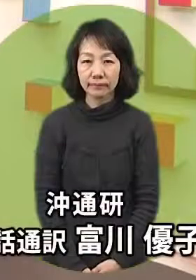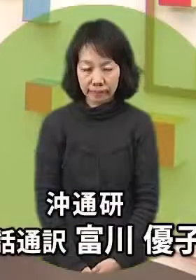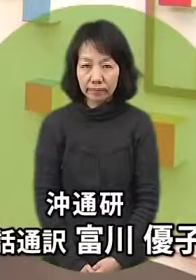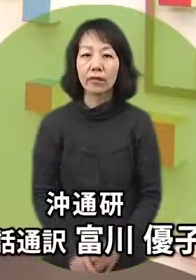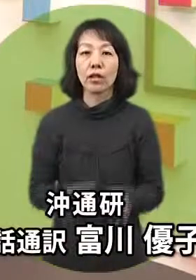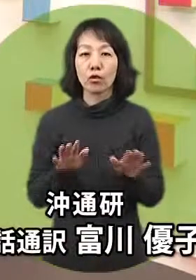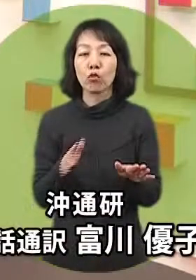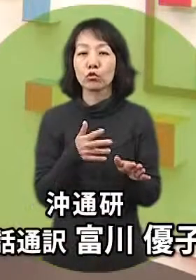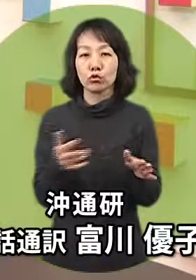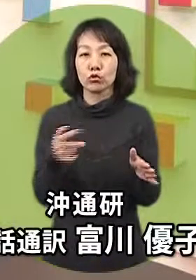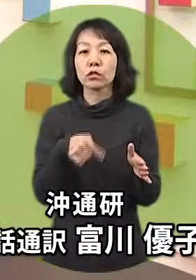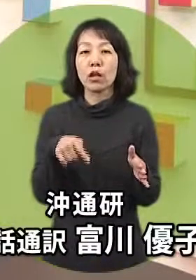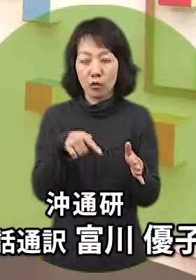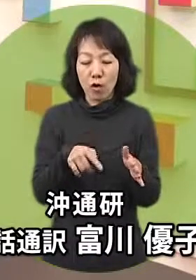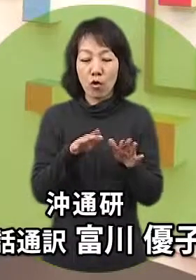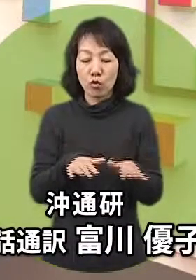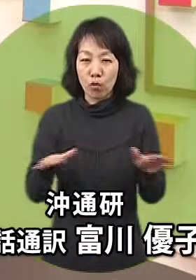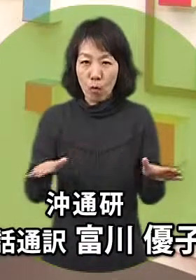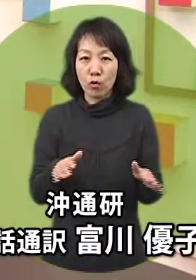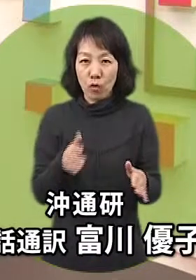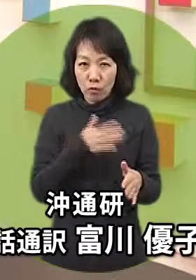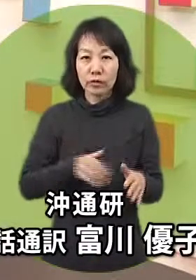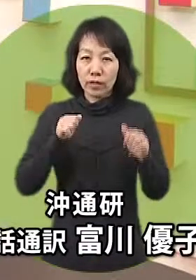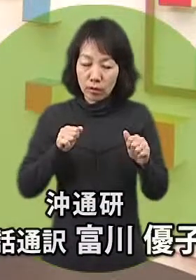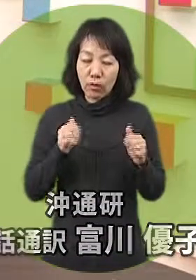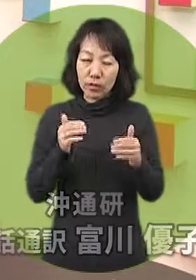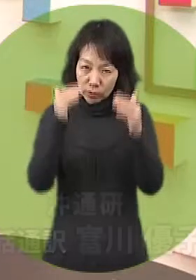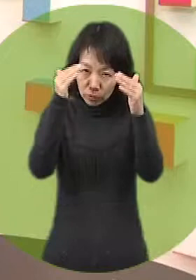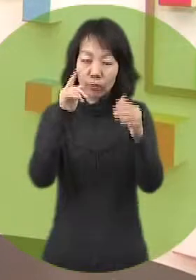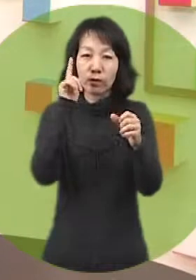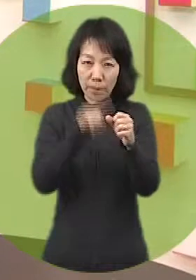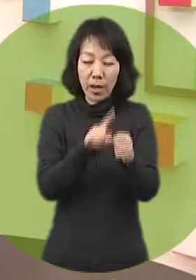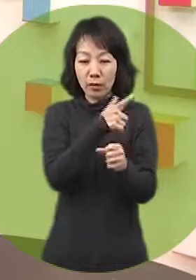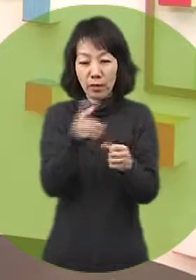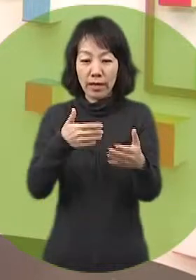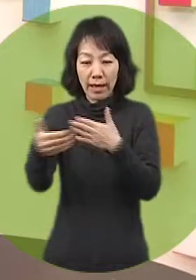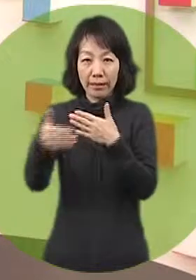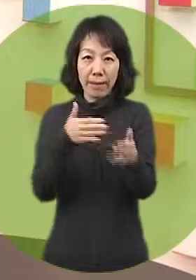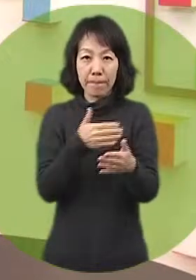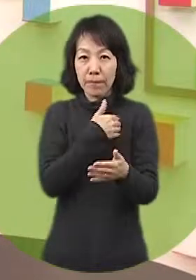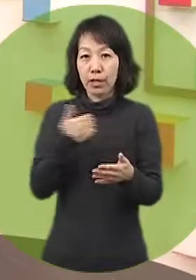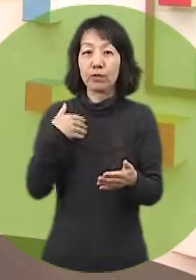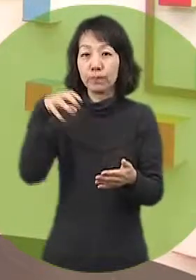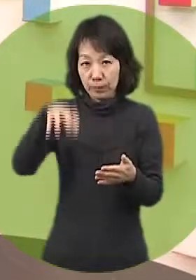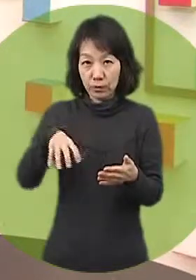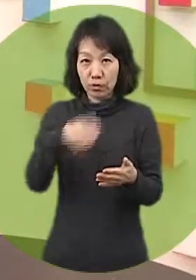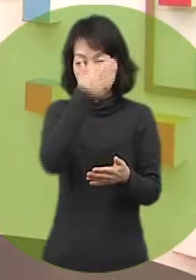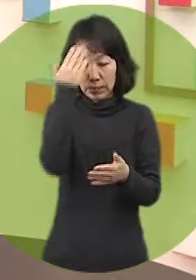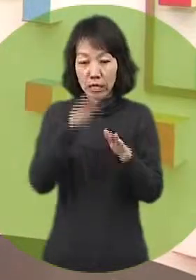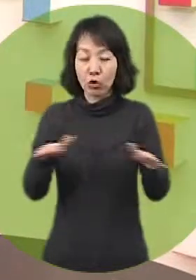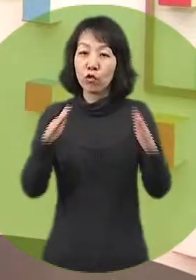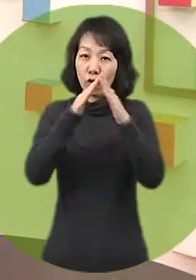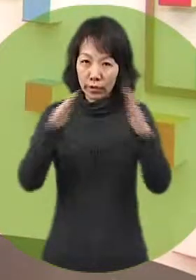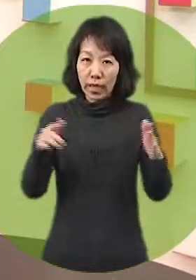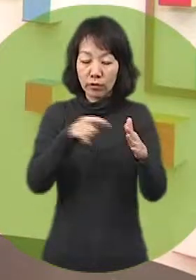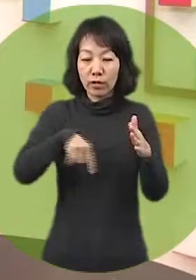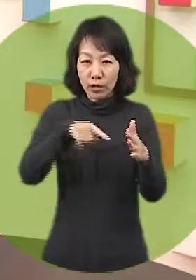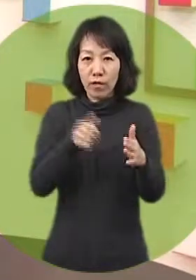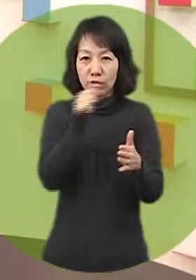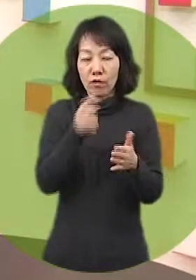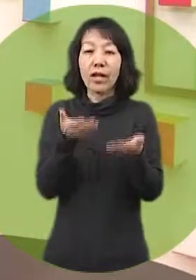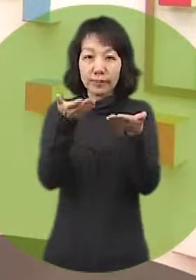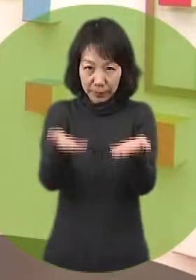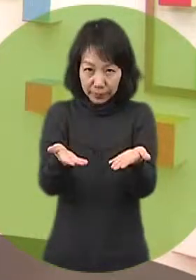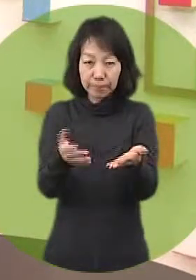今週は子どもたちの健やかな成長に向けたさまざまな体験活動が行える青少年の家についてお伝えします